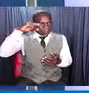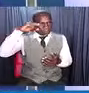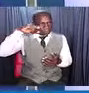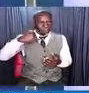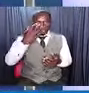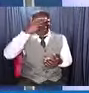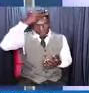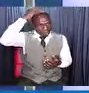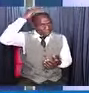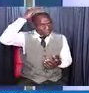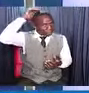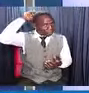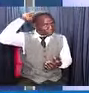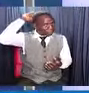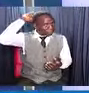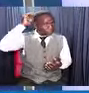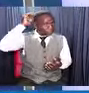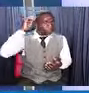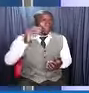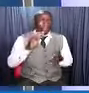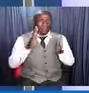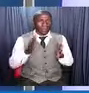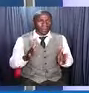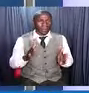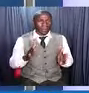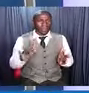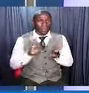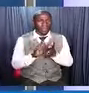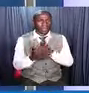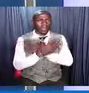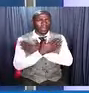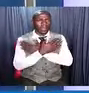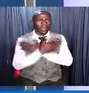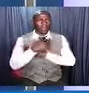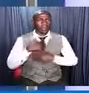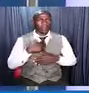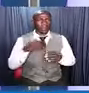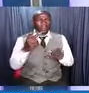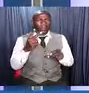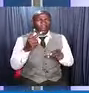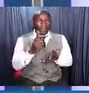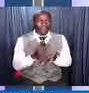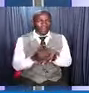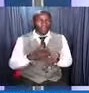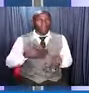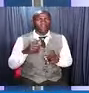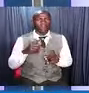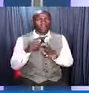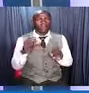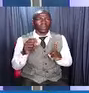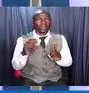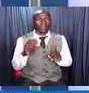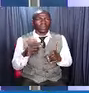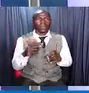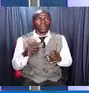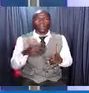That's Judas. Mtu akinipenda, when one loves me, atalishika neno langu. He'll keep my word.